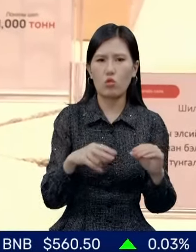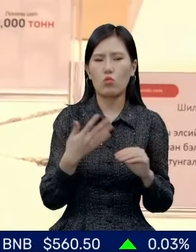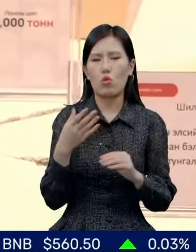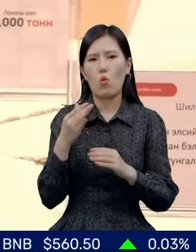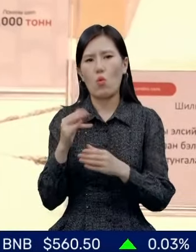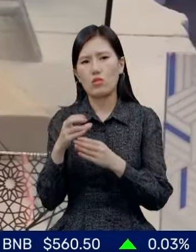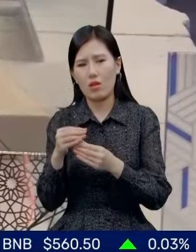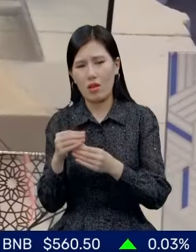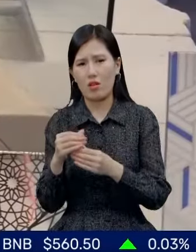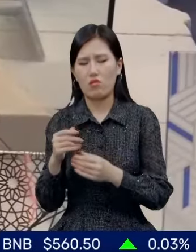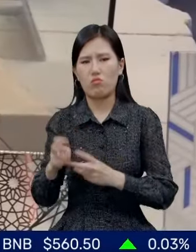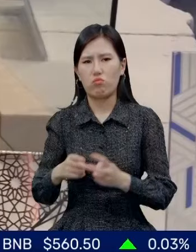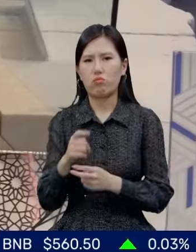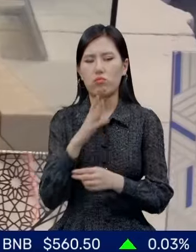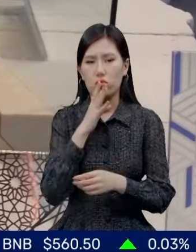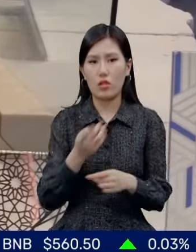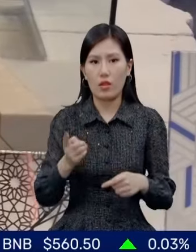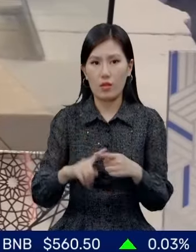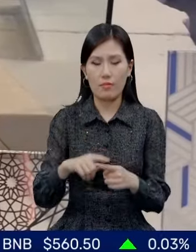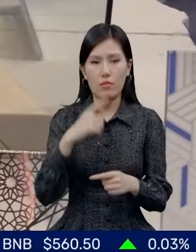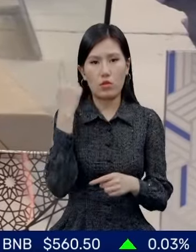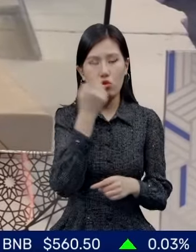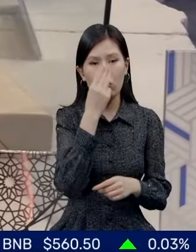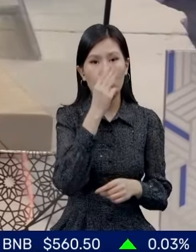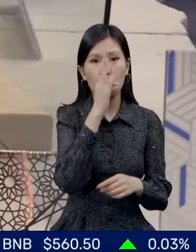оруулна гэлээ. Мөн тус компани эрчим хүчний хэрэглээндээ